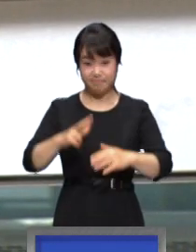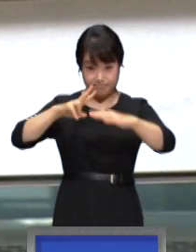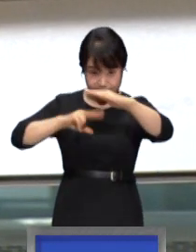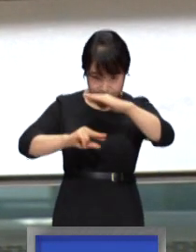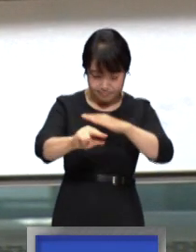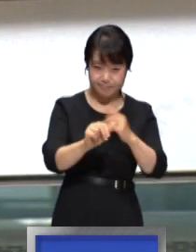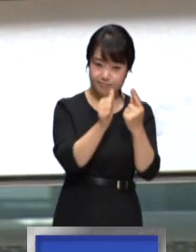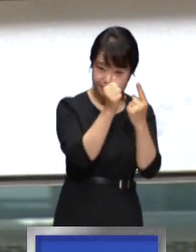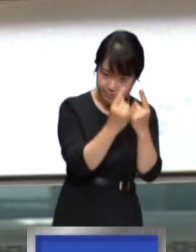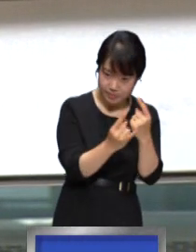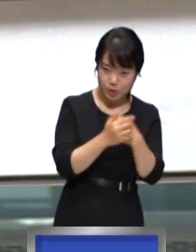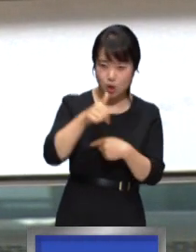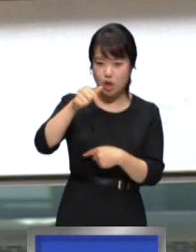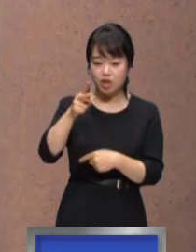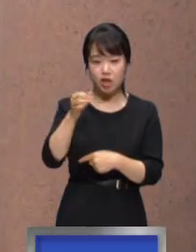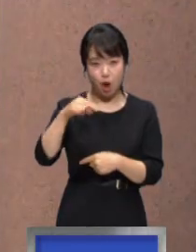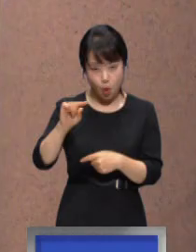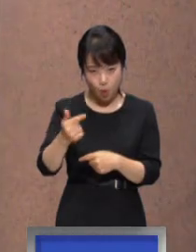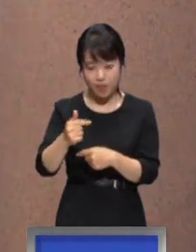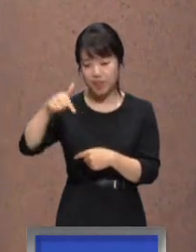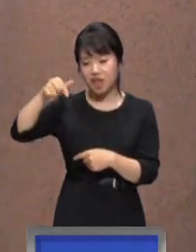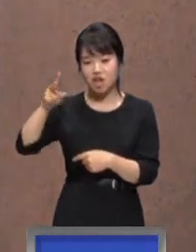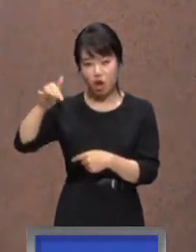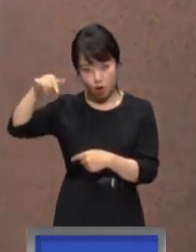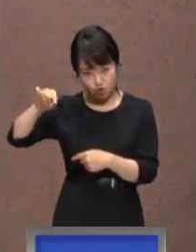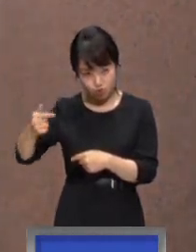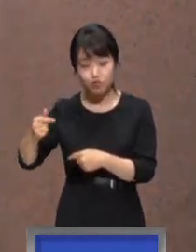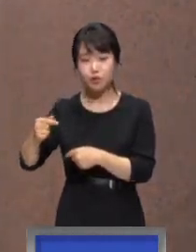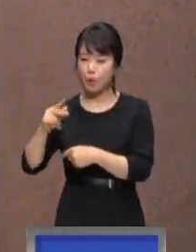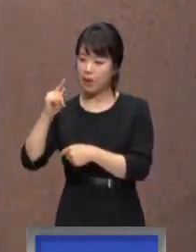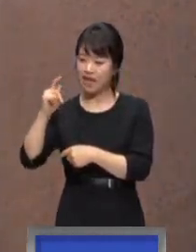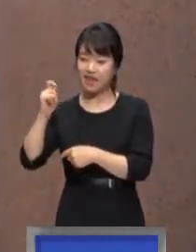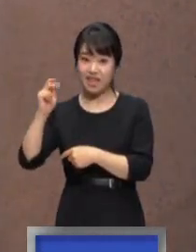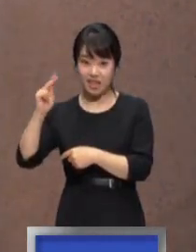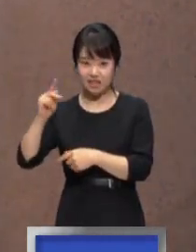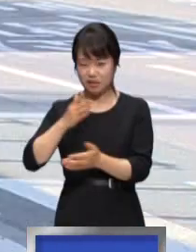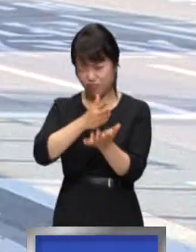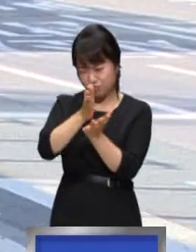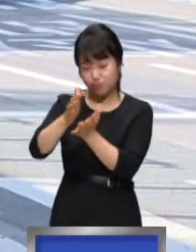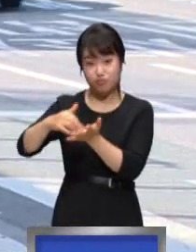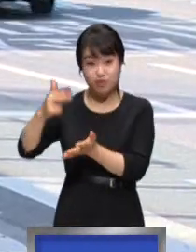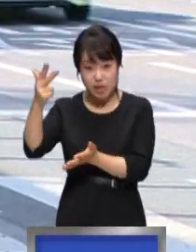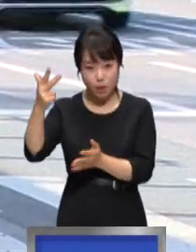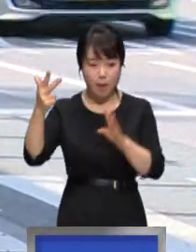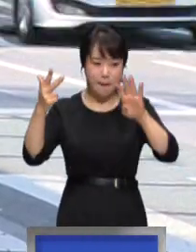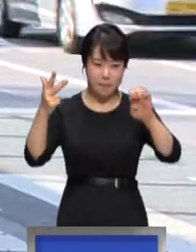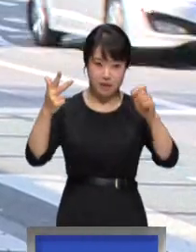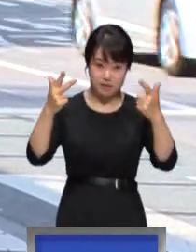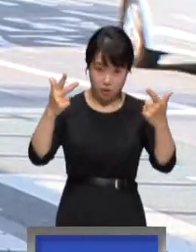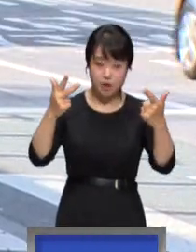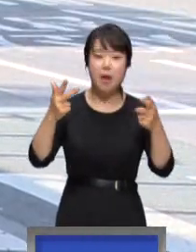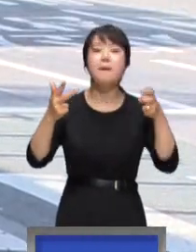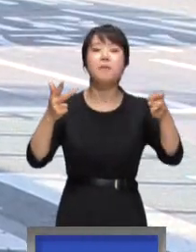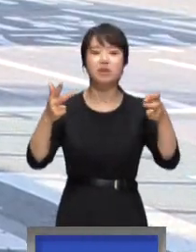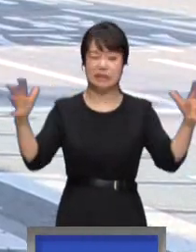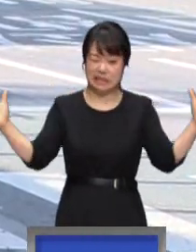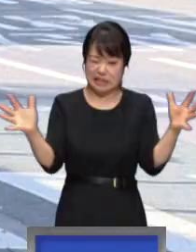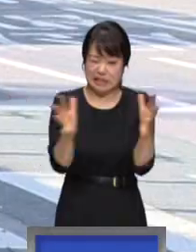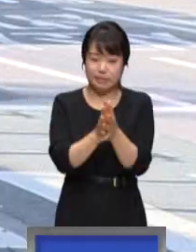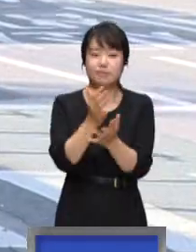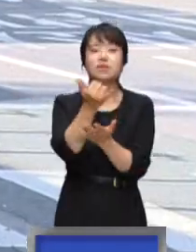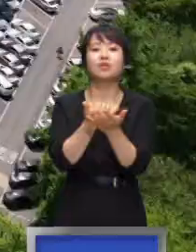지하철 1호선과 경원선, 경춘선, KTX 등 7개 철도와 46개 버스 노선이 운영되고